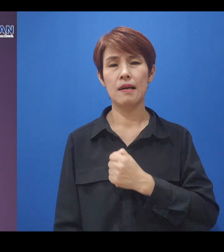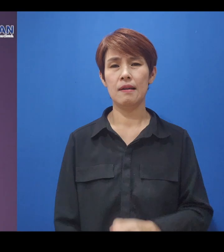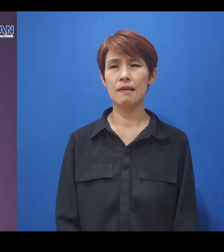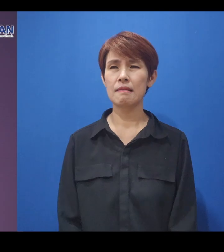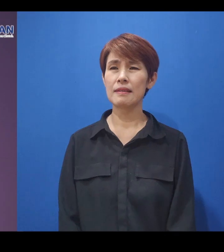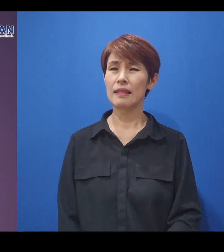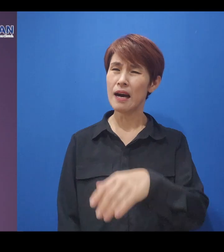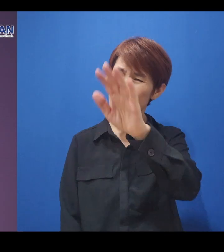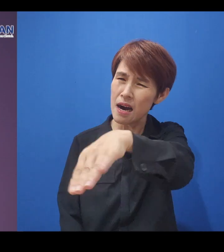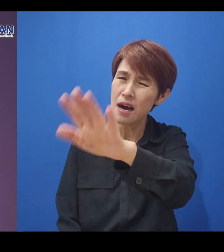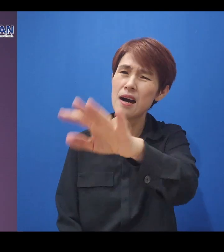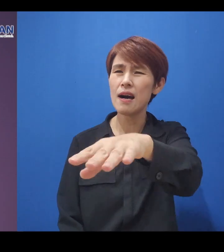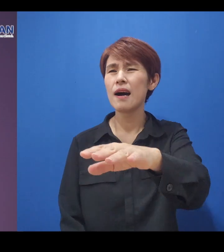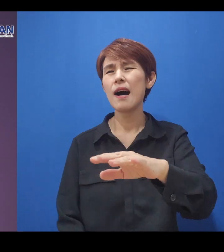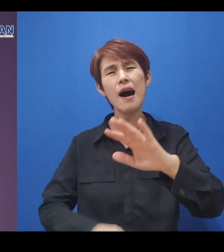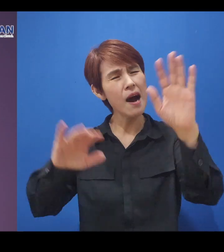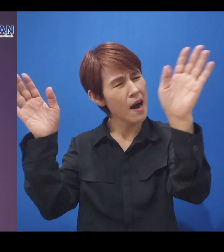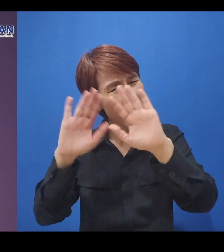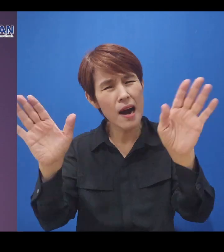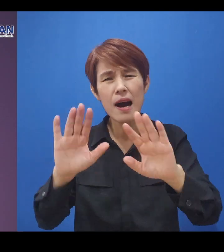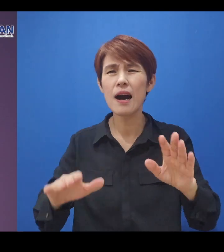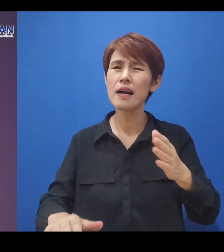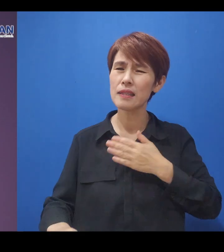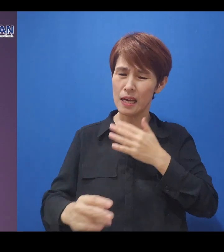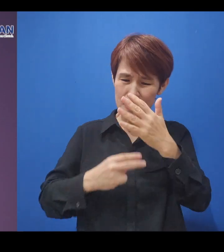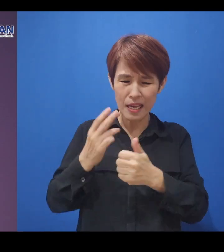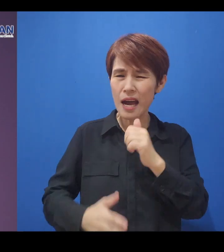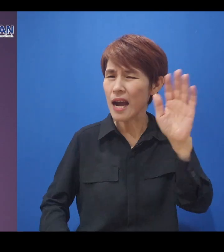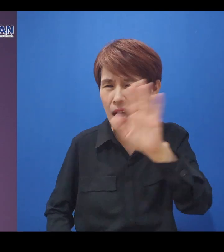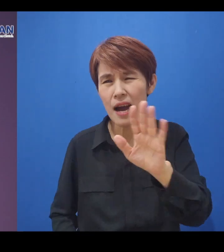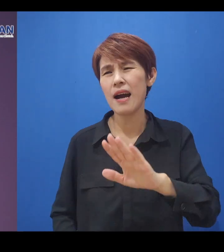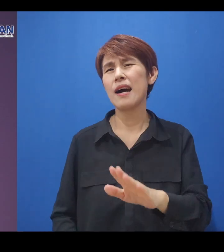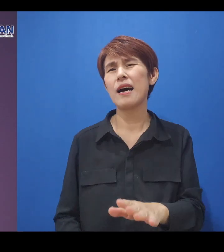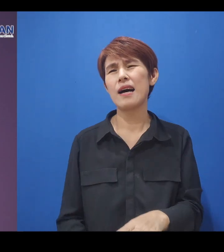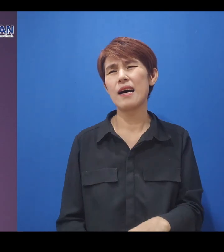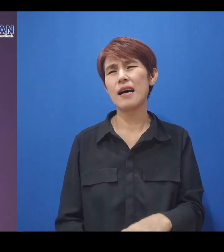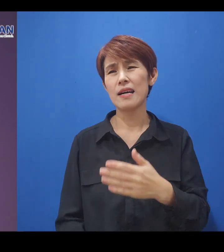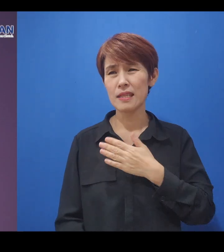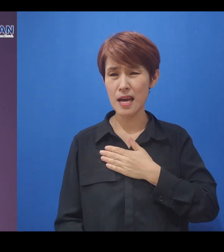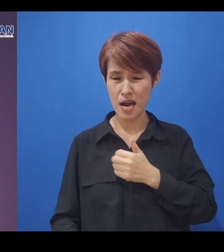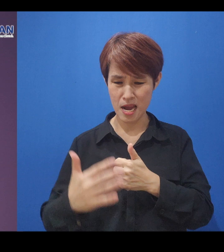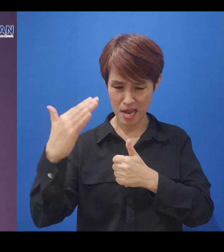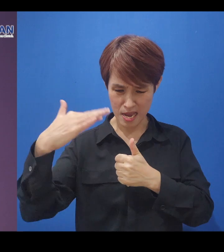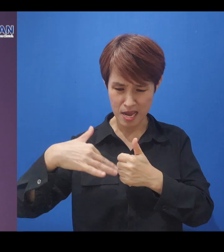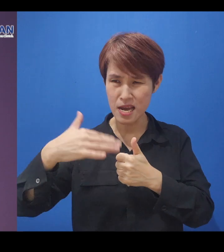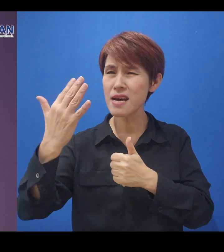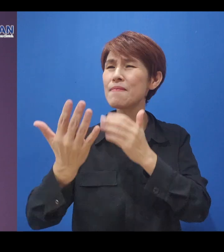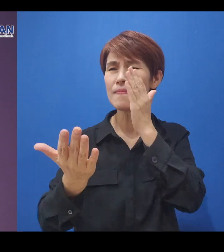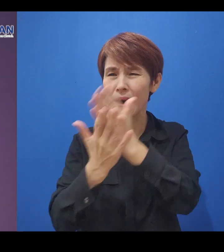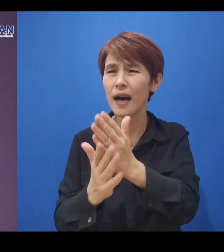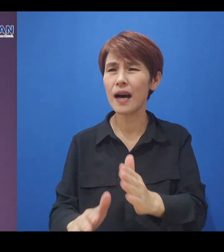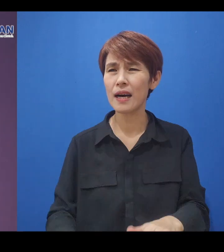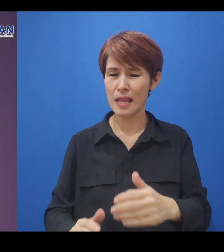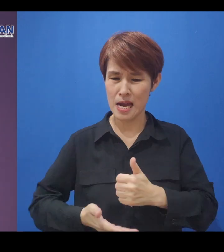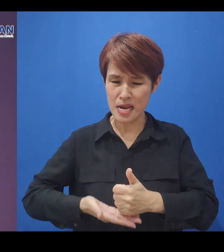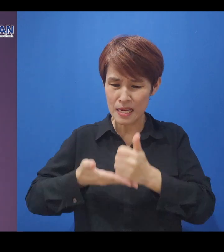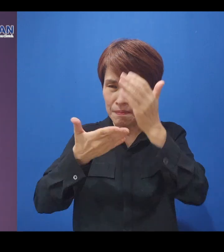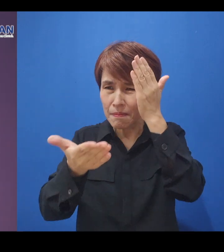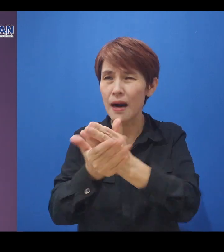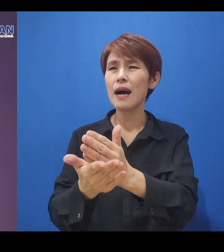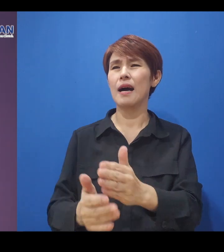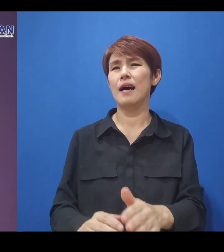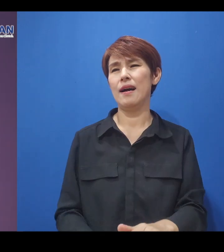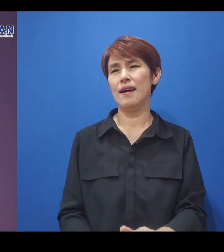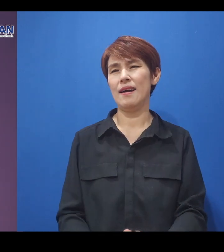사람들한테 뛰어가서 소리를 지르며 말려요. 나에게 제사하지 마라. 나를 높이지 말라는 거예요.